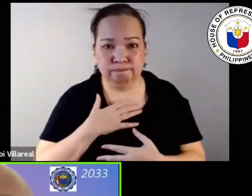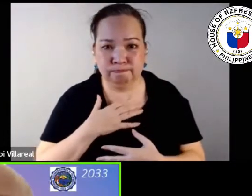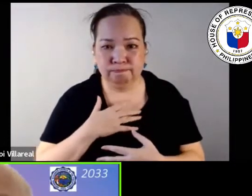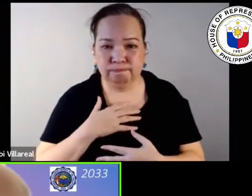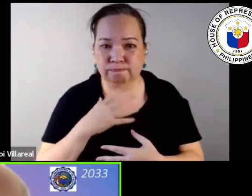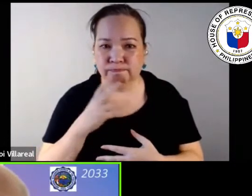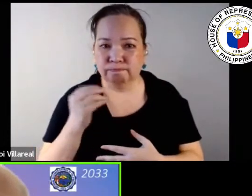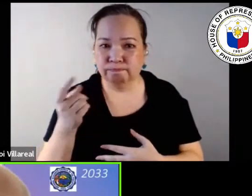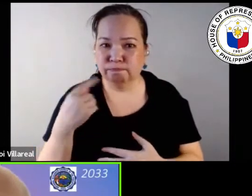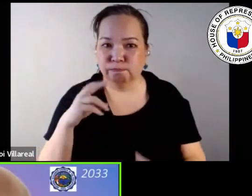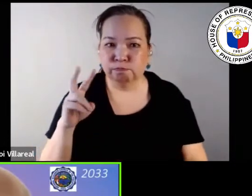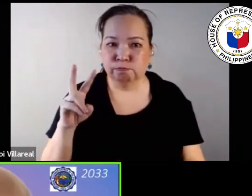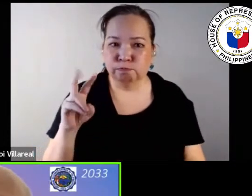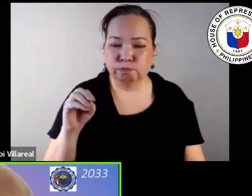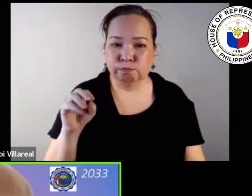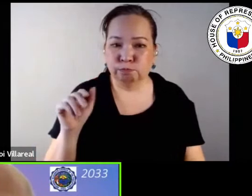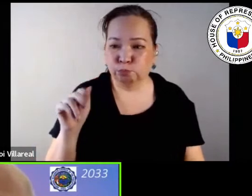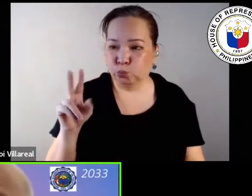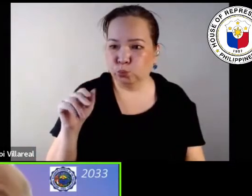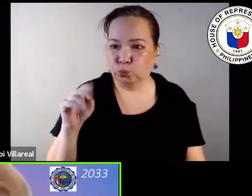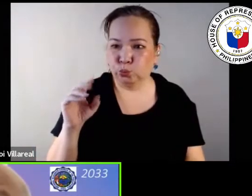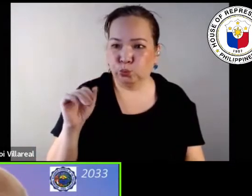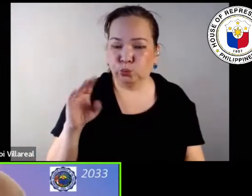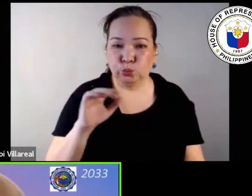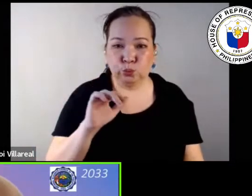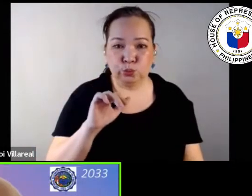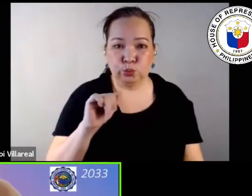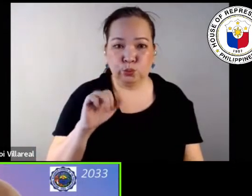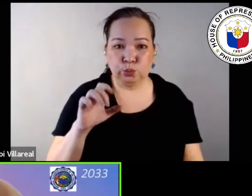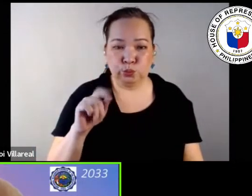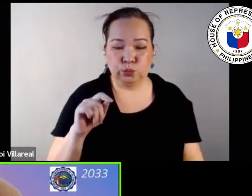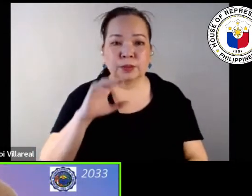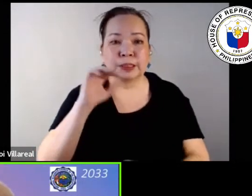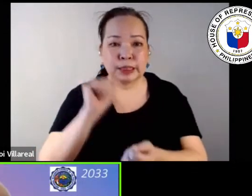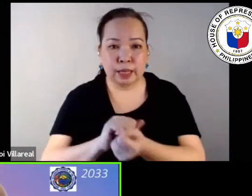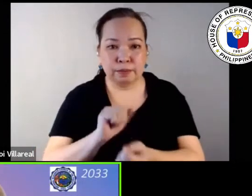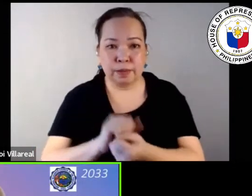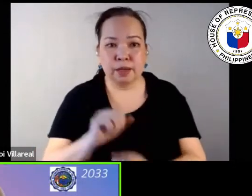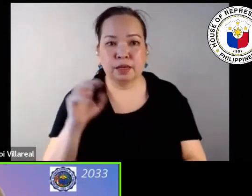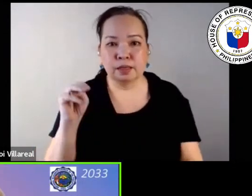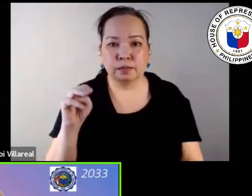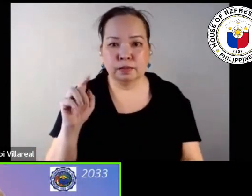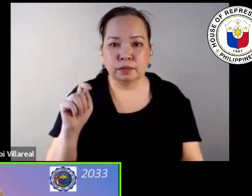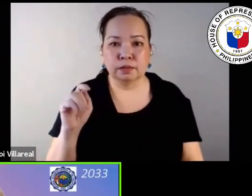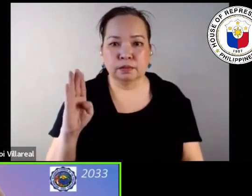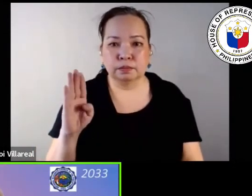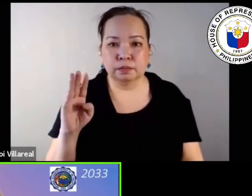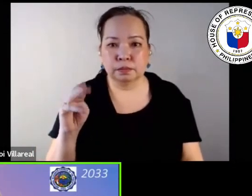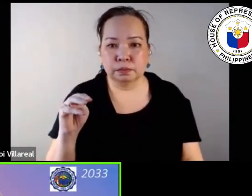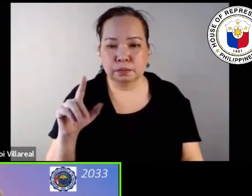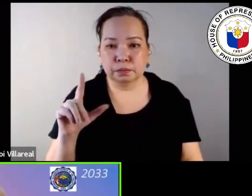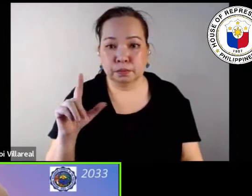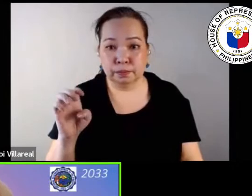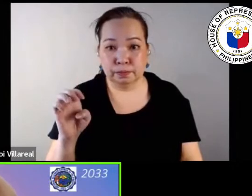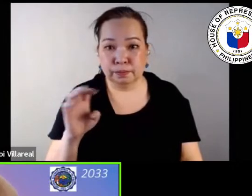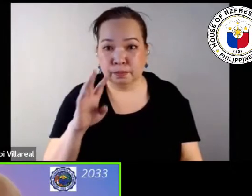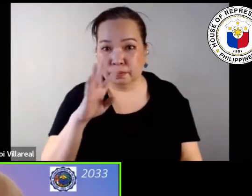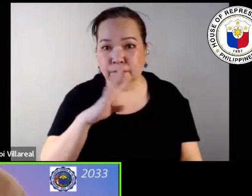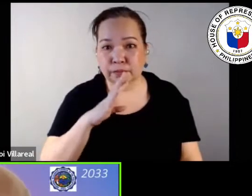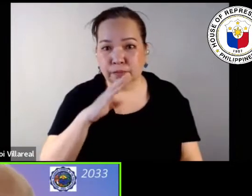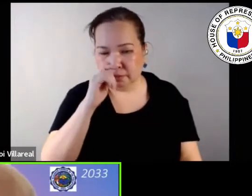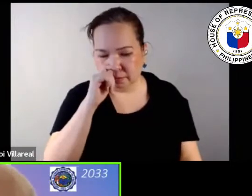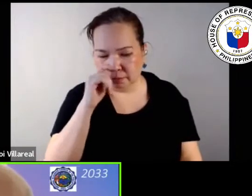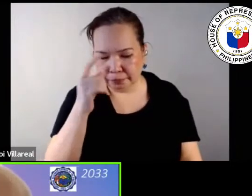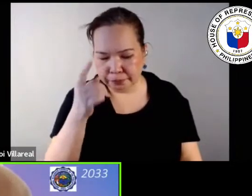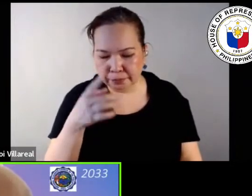dun sa 2013 Act ay isinama yung MTB-MLE. Ano po? Dahil po ito ay umaayon